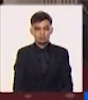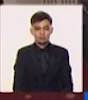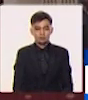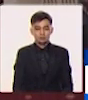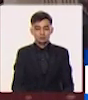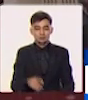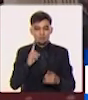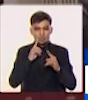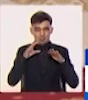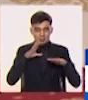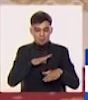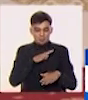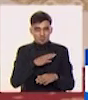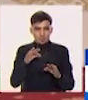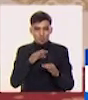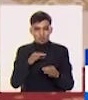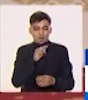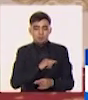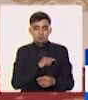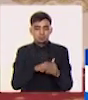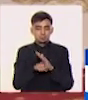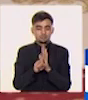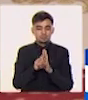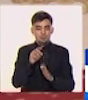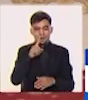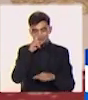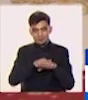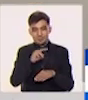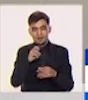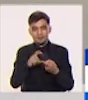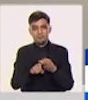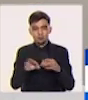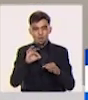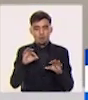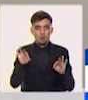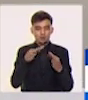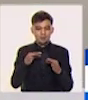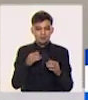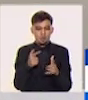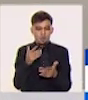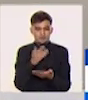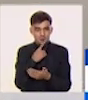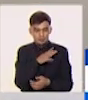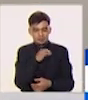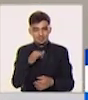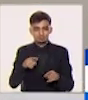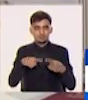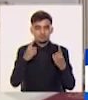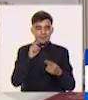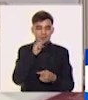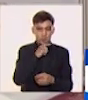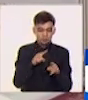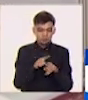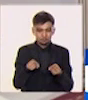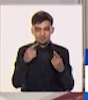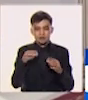Жиын өңірде атқарып жатқан жұмыстарды баяндаумен басталды. Әкім коронавирустың күздегі толқынына дайынды, аймақтың индустриялық дамуы және экономиканы